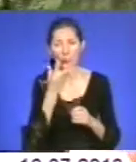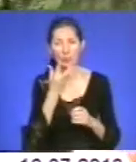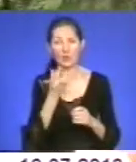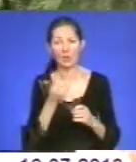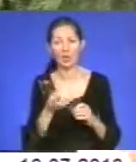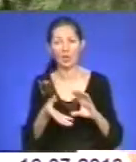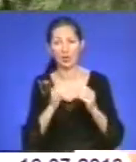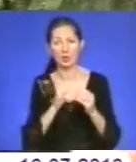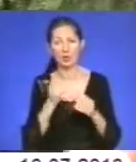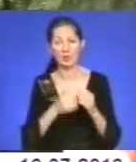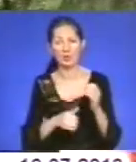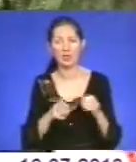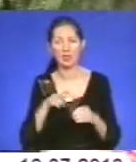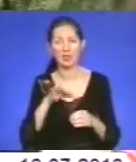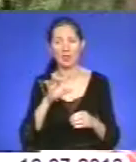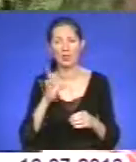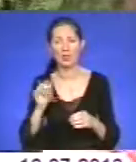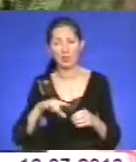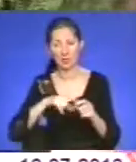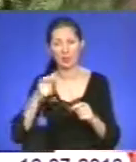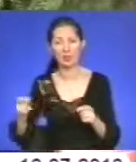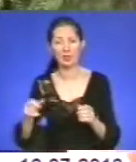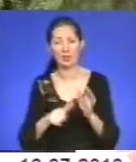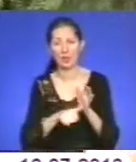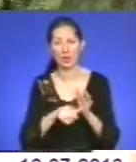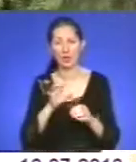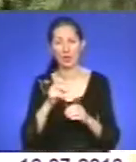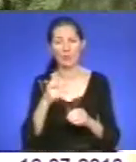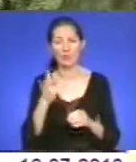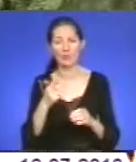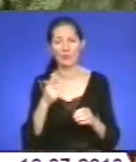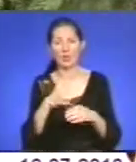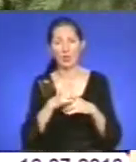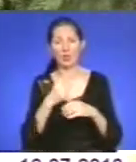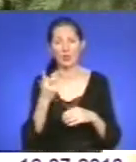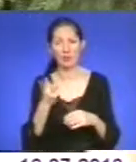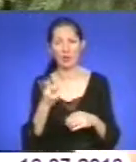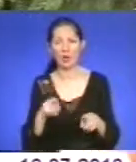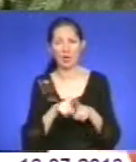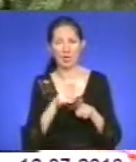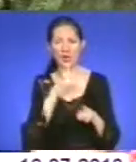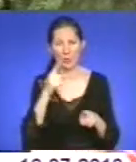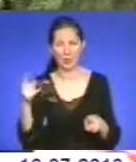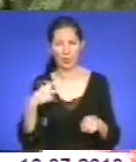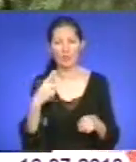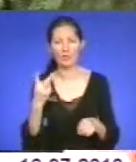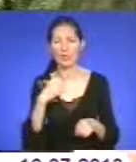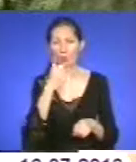собак – 3 і серед котів – 2. В порівнянні з аналогічний період 2012 року виявлено